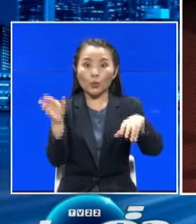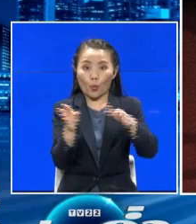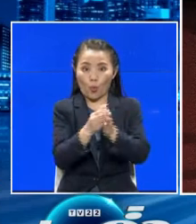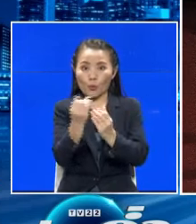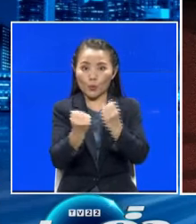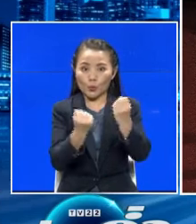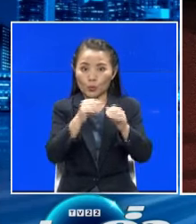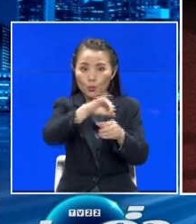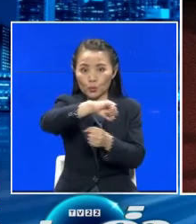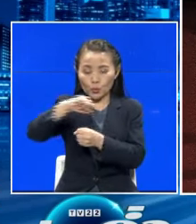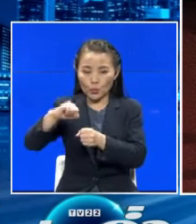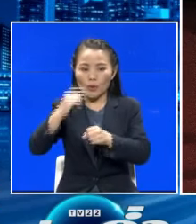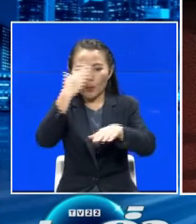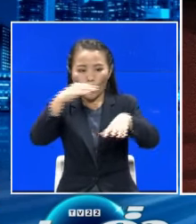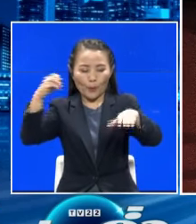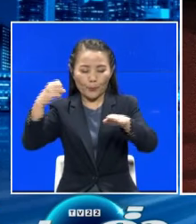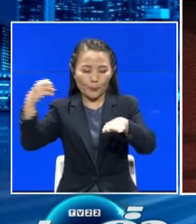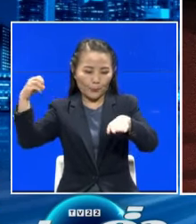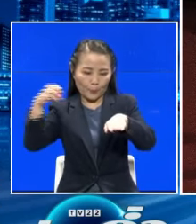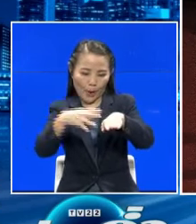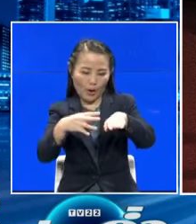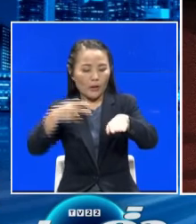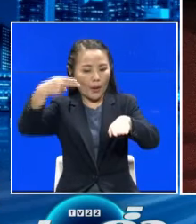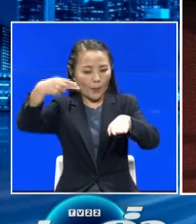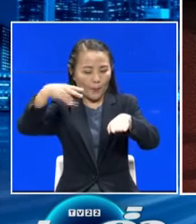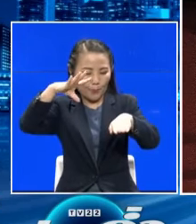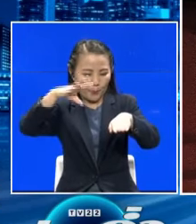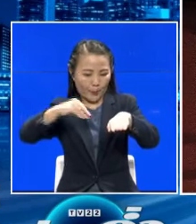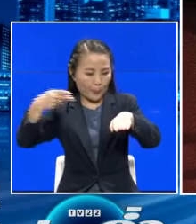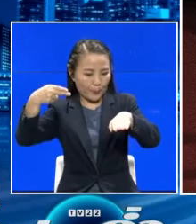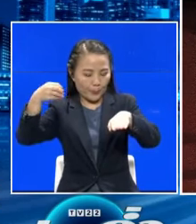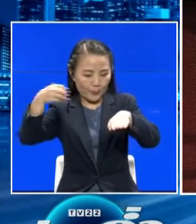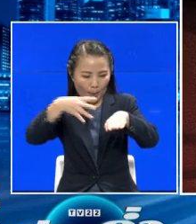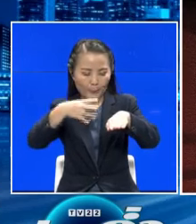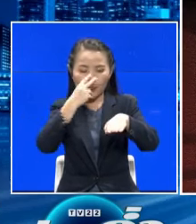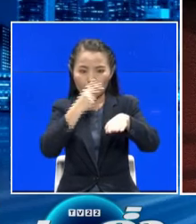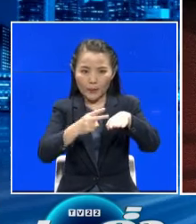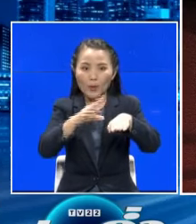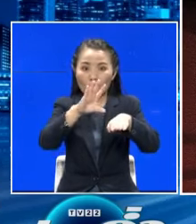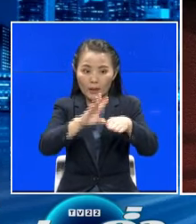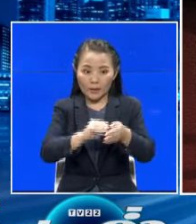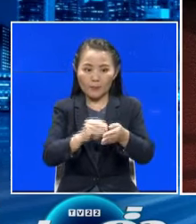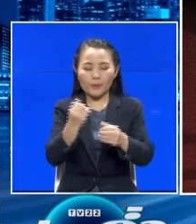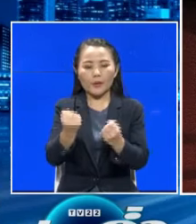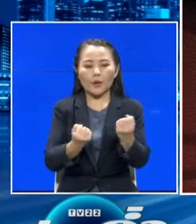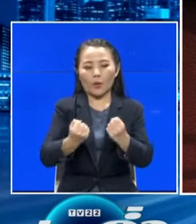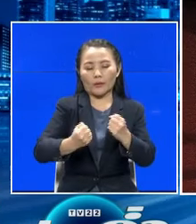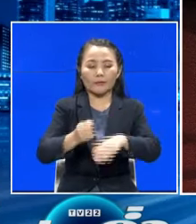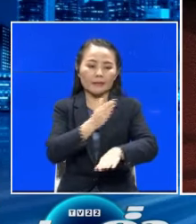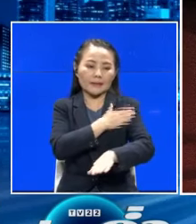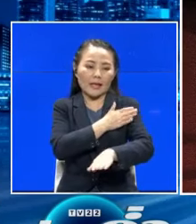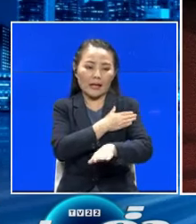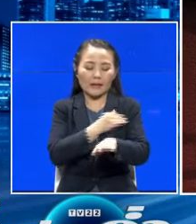ลาไฟส่องเข้าไปแล้วแฟลชเนี่ยมันฉายออกมันก็จะเห็นภาพคนด้านในรถนะคะคันนี้มีคุณทักษิณนั่งมาฝั่งซ้าย